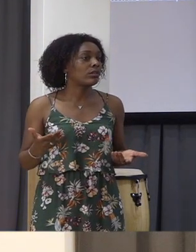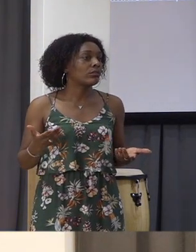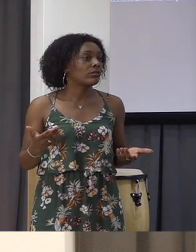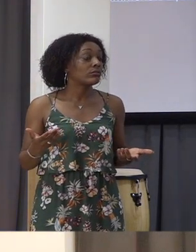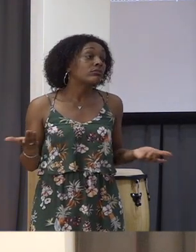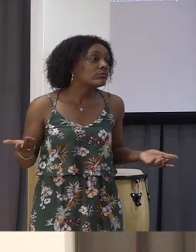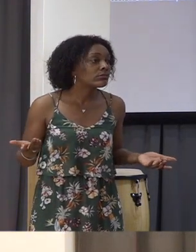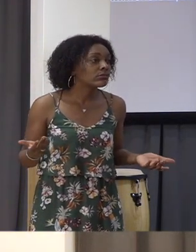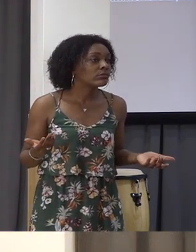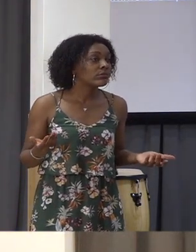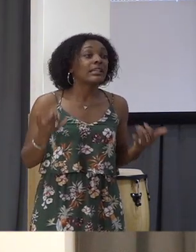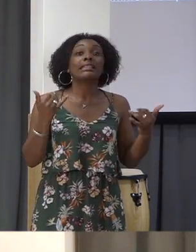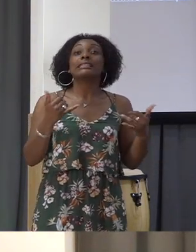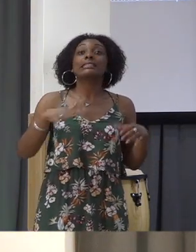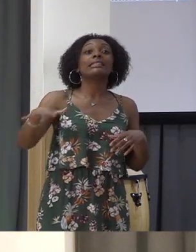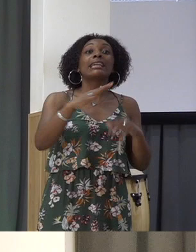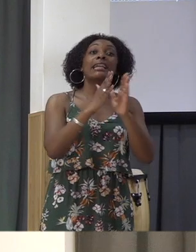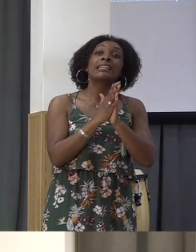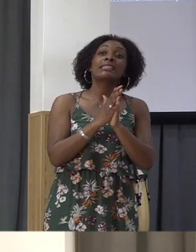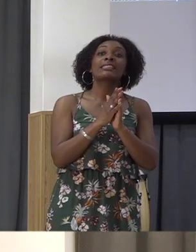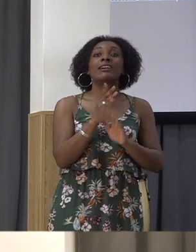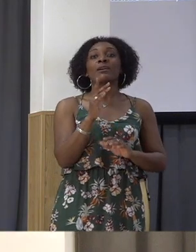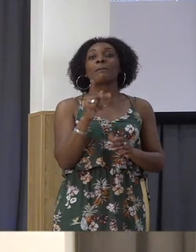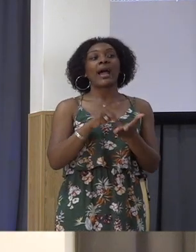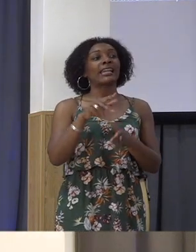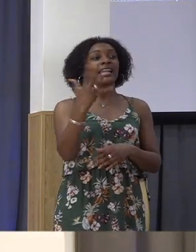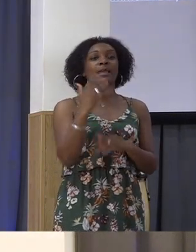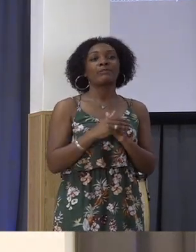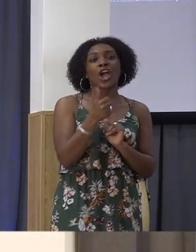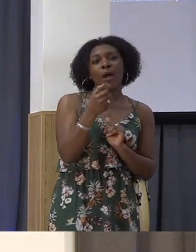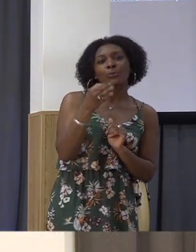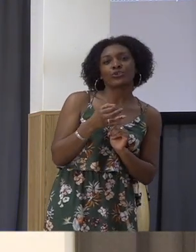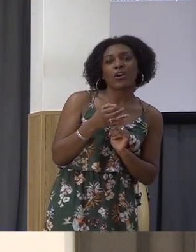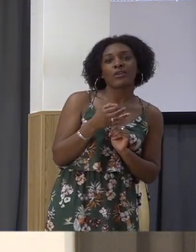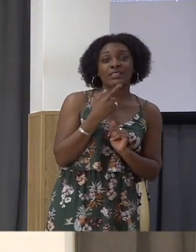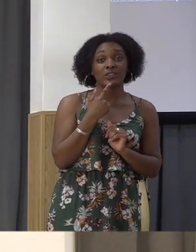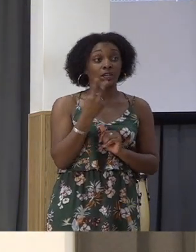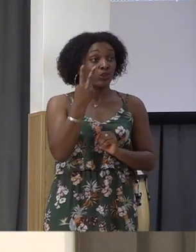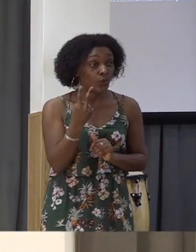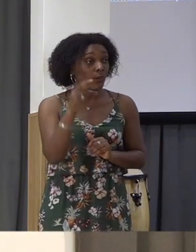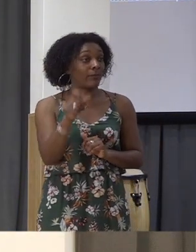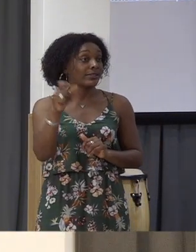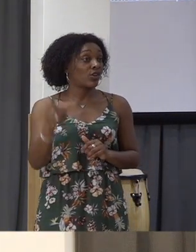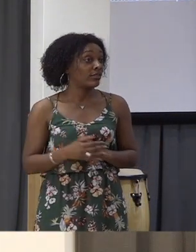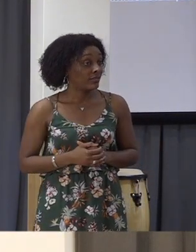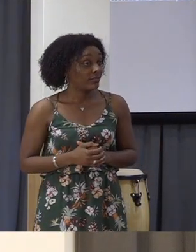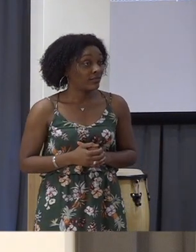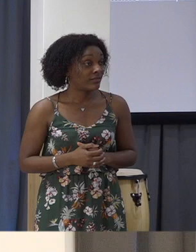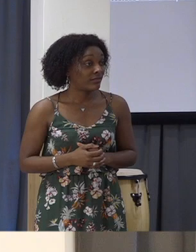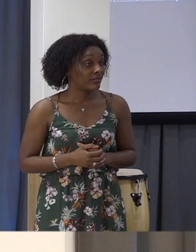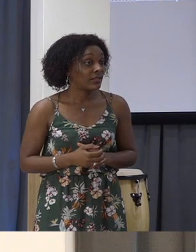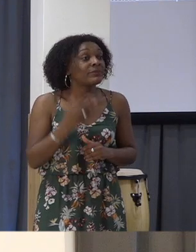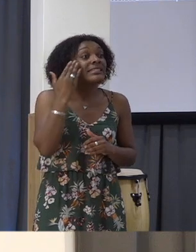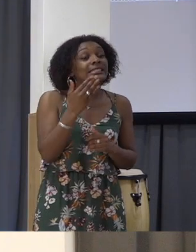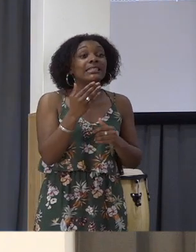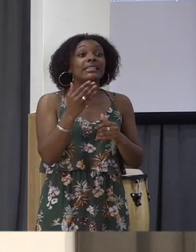Même si on se limite dans notre église de Fondary, si j'arrondis 1%, ça fait 2 personnes. Or, si vous prenez une famille